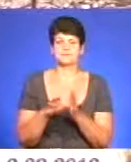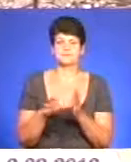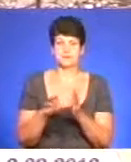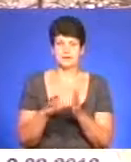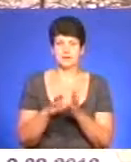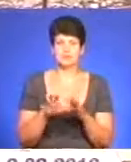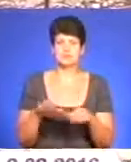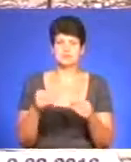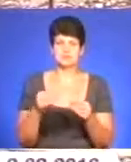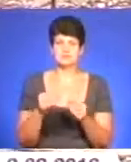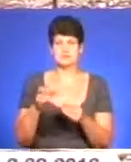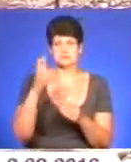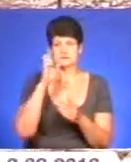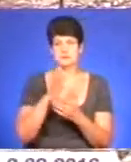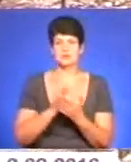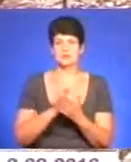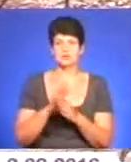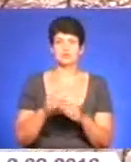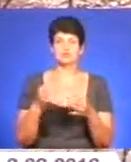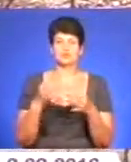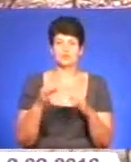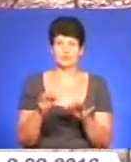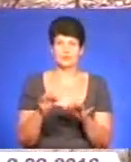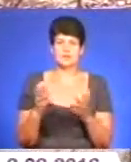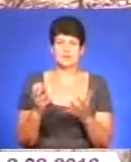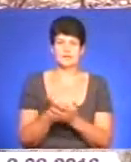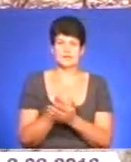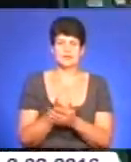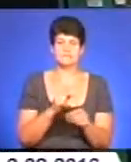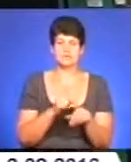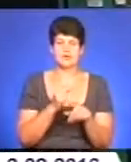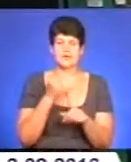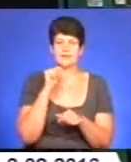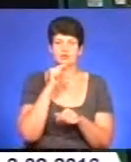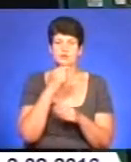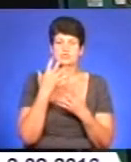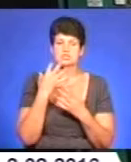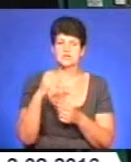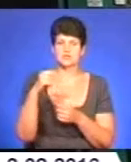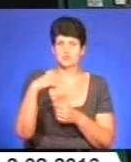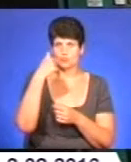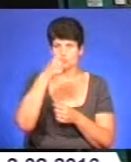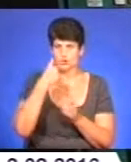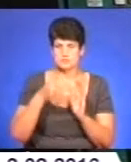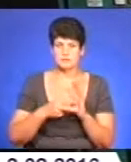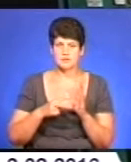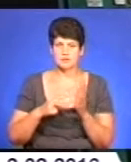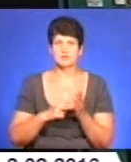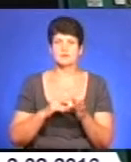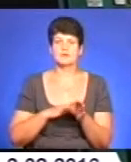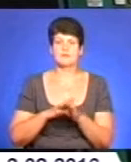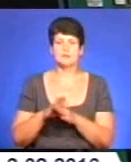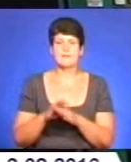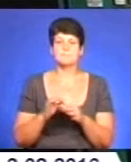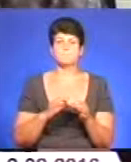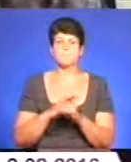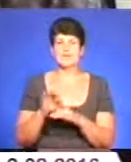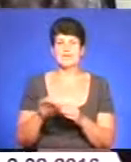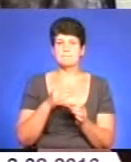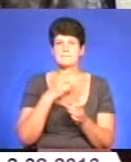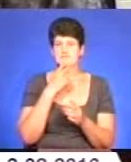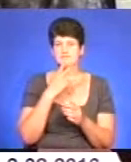відповідно й комунальних послуг, дозволять досягти відчутної економії. Ще цього року планують реалізувати проект, який